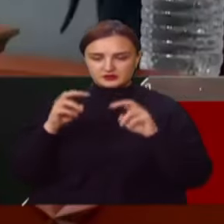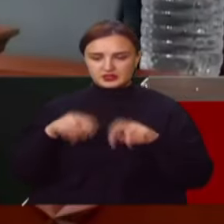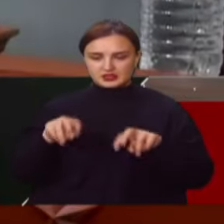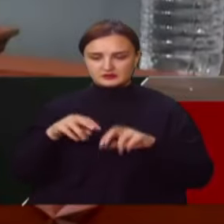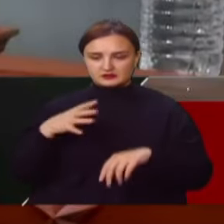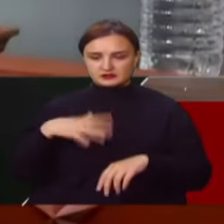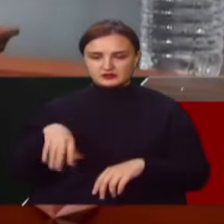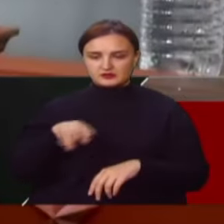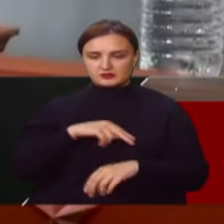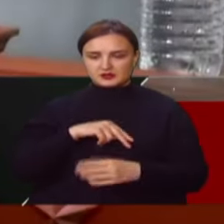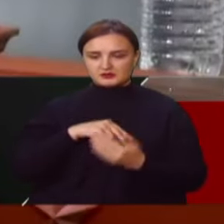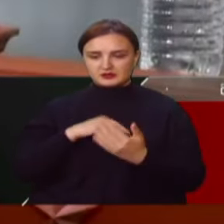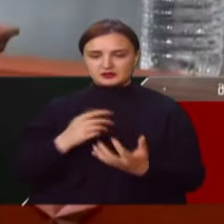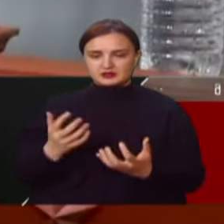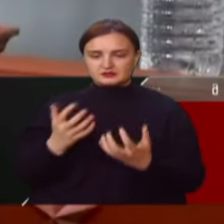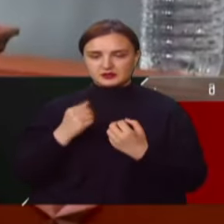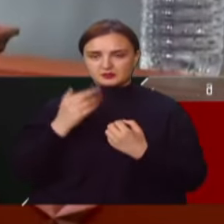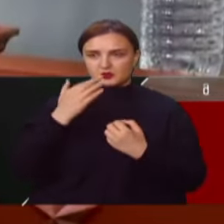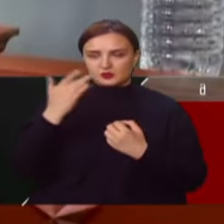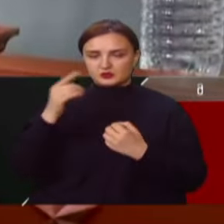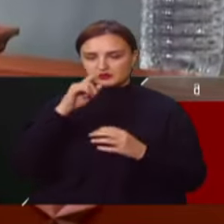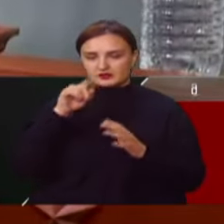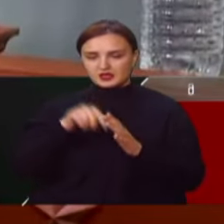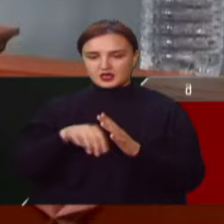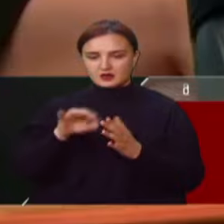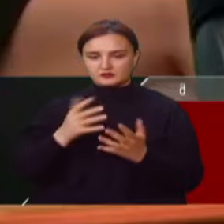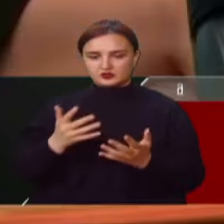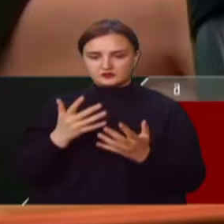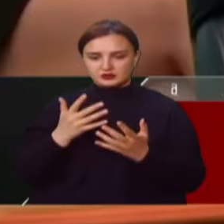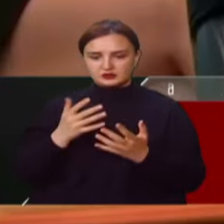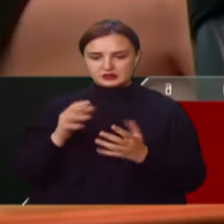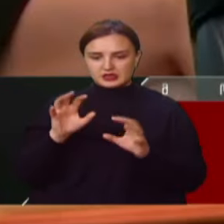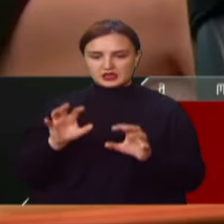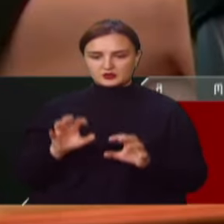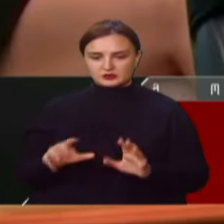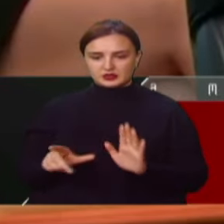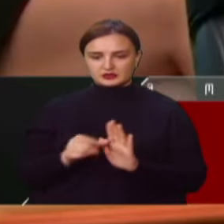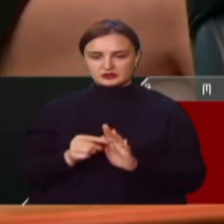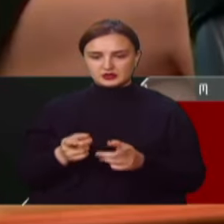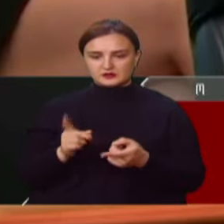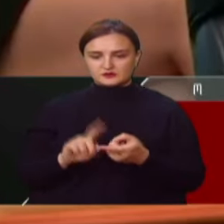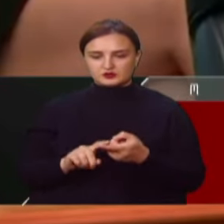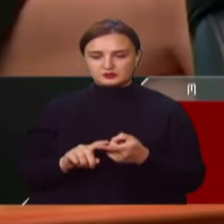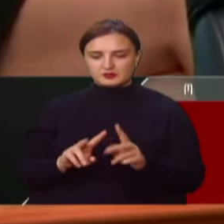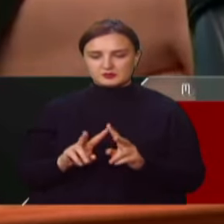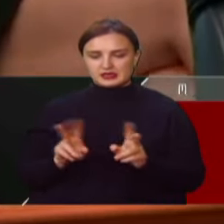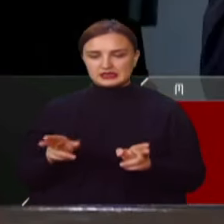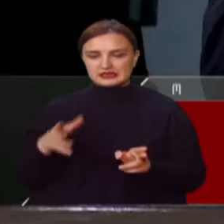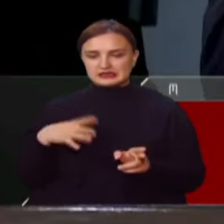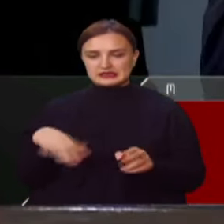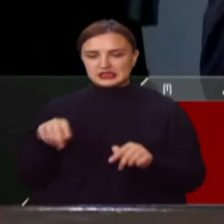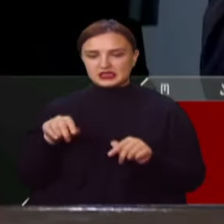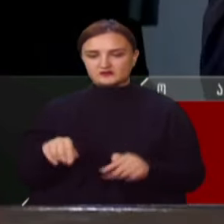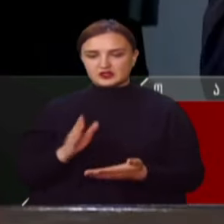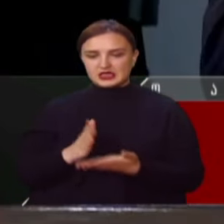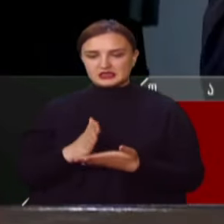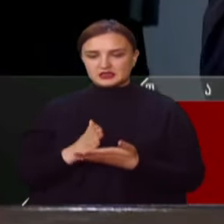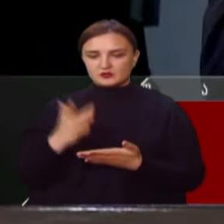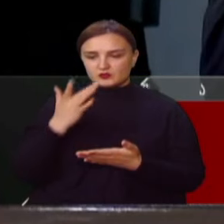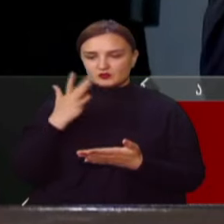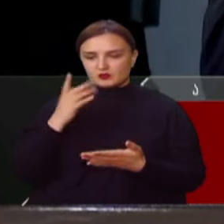საქართველოს პარლამენტის მიერ მიღებულ უცხოური გავლენების გამჭვირვალობის შესახებ კანონთან დაკავშირებით. პარალელი საქართველოში არსებულ